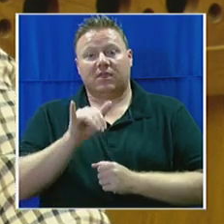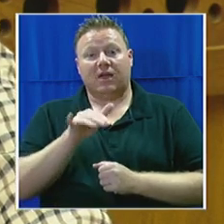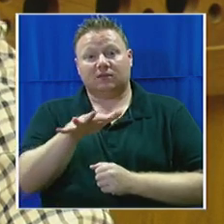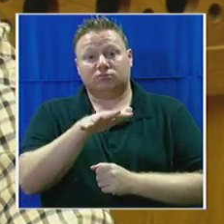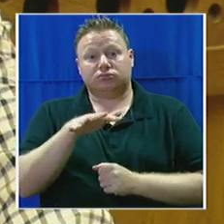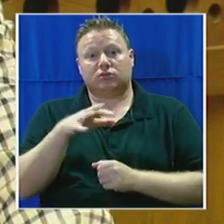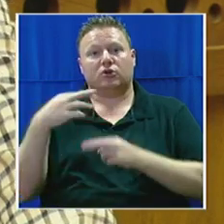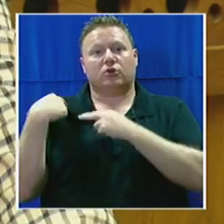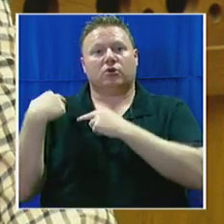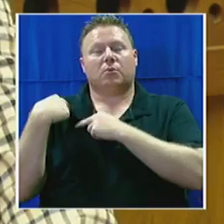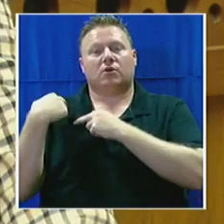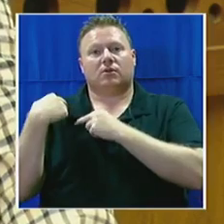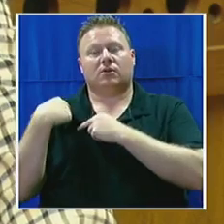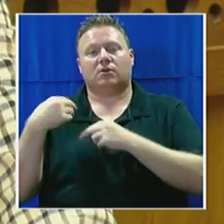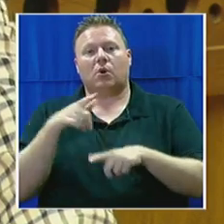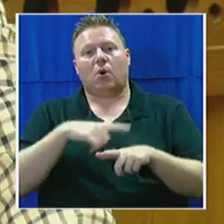kusigcizelela